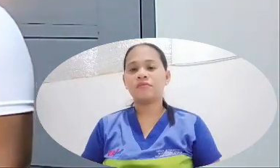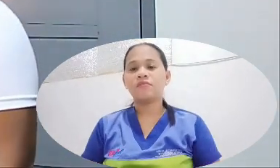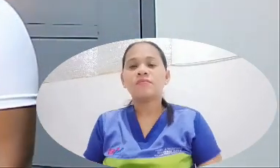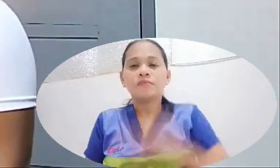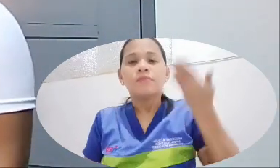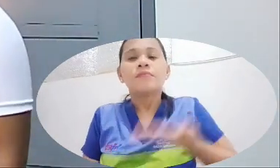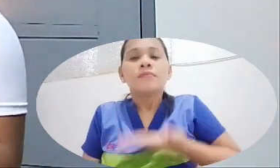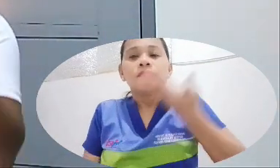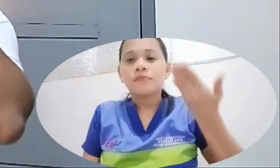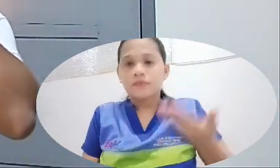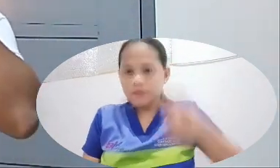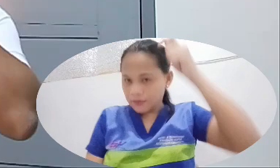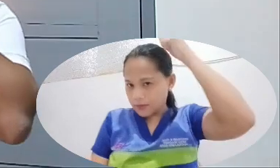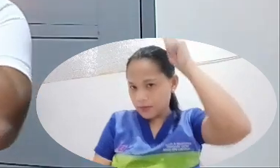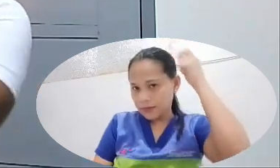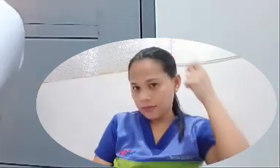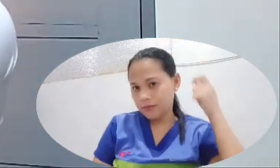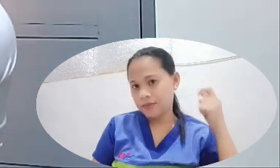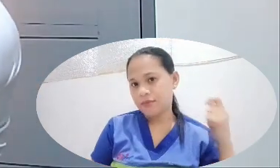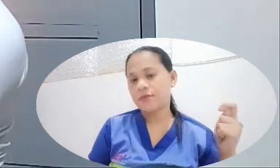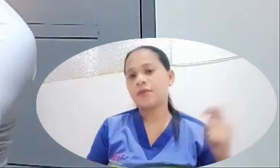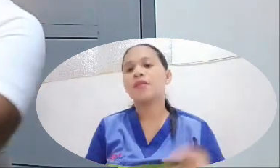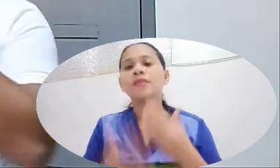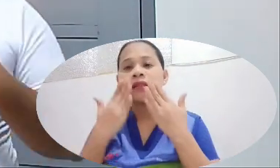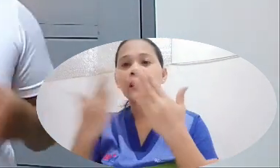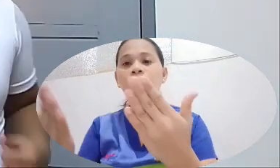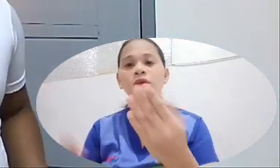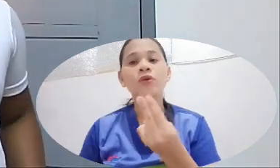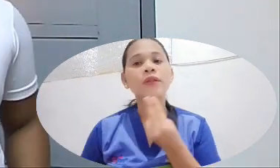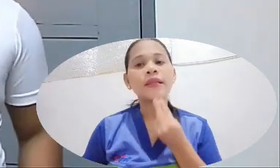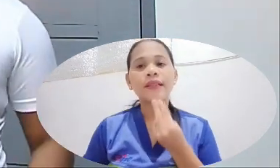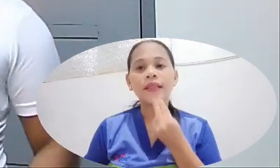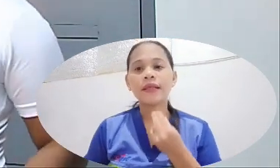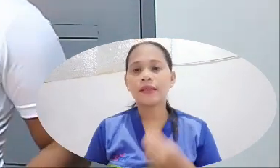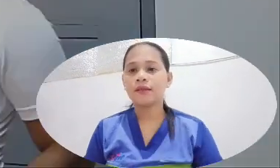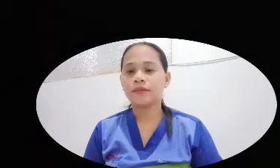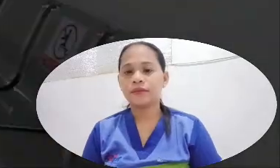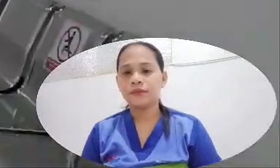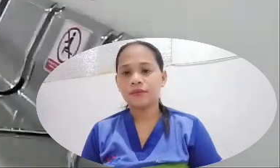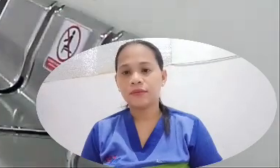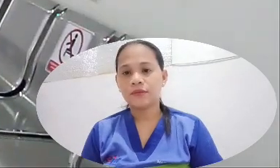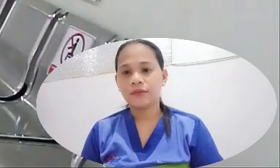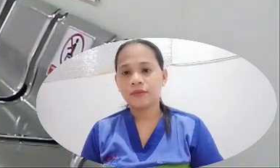Ang bango-bango mo naman, Tenten. Salamat, Ate Netnet.